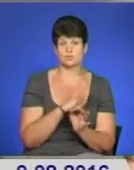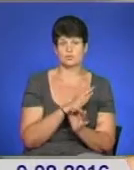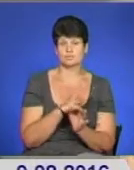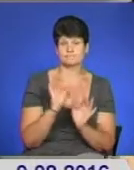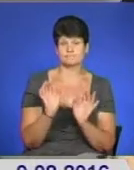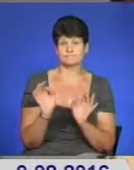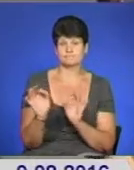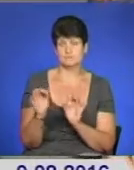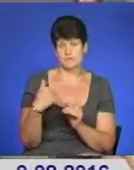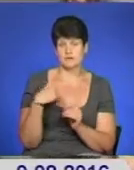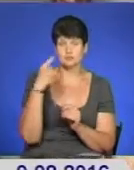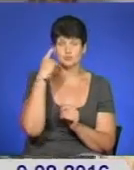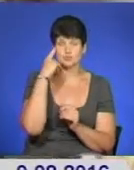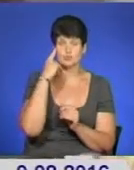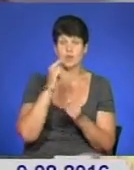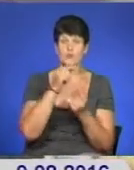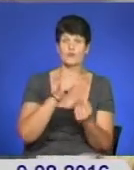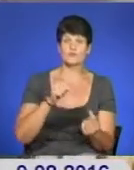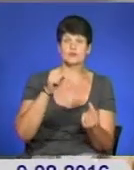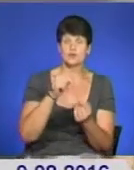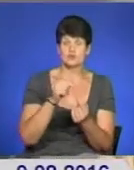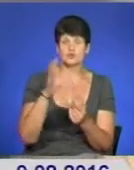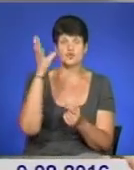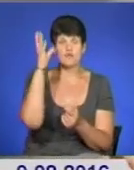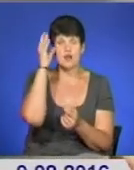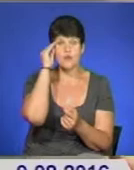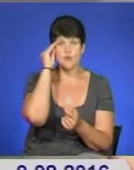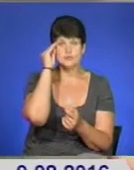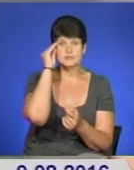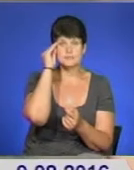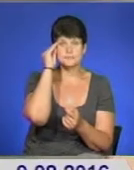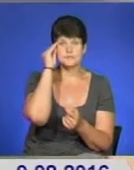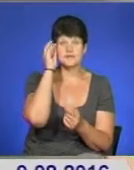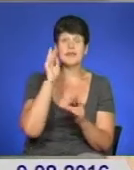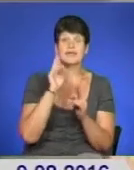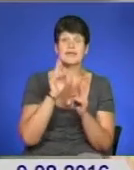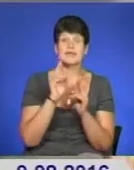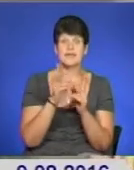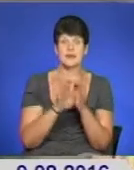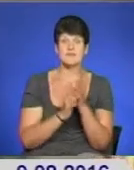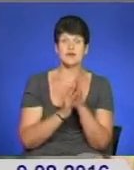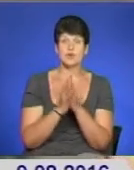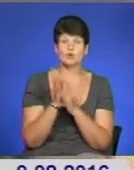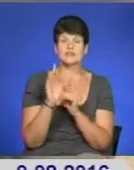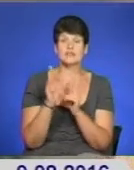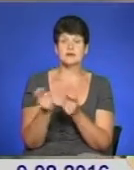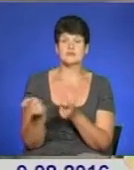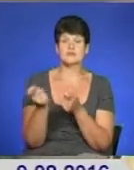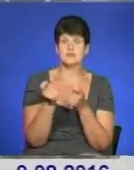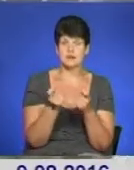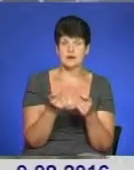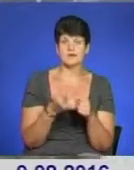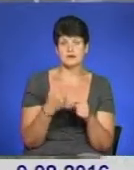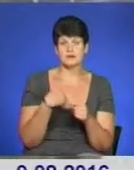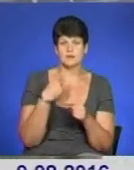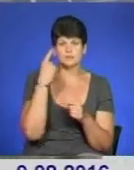ну за того що так відповідно якщо враховується як вирощувати як її доставляти то я так думаю що